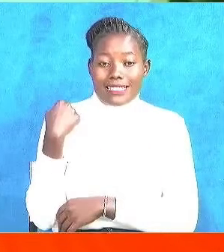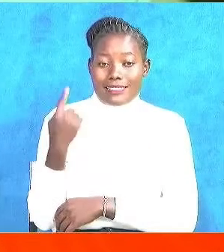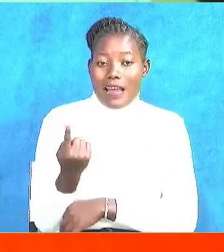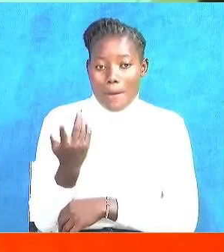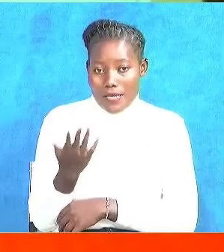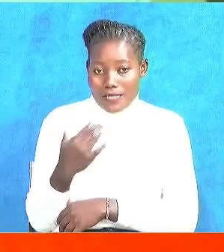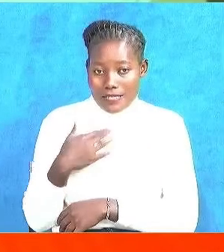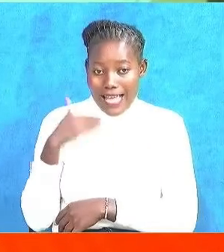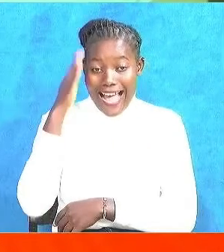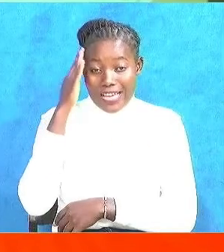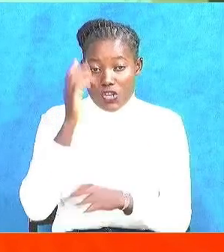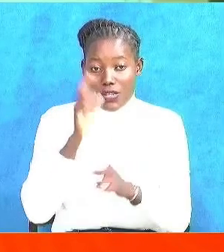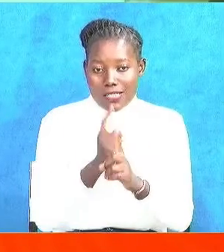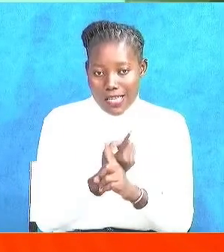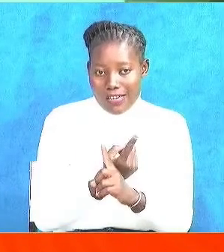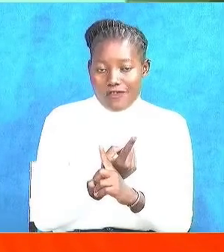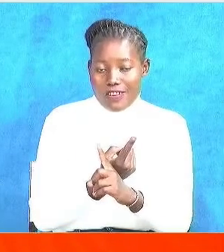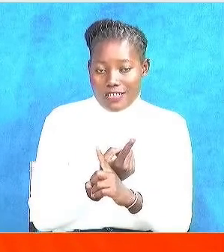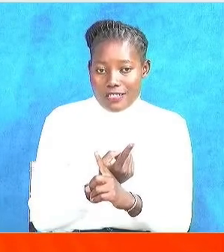I know there's a difference.